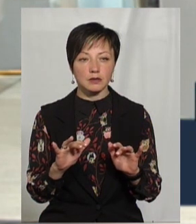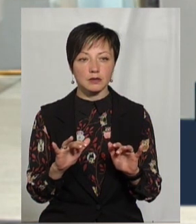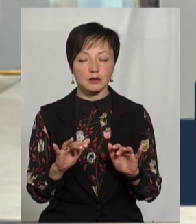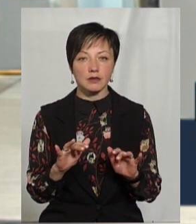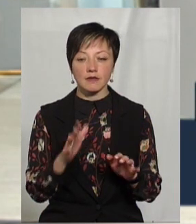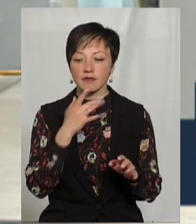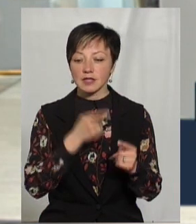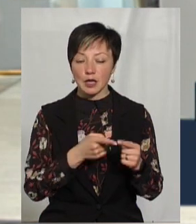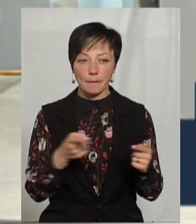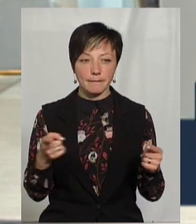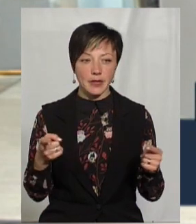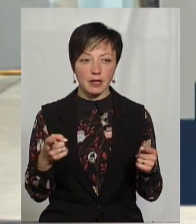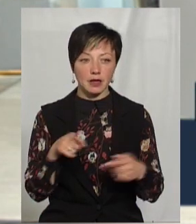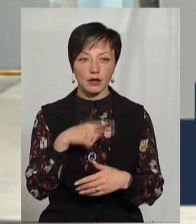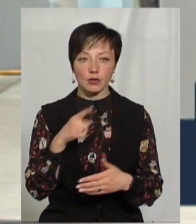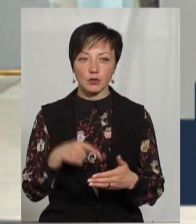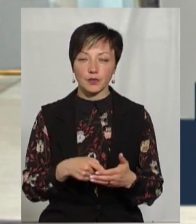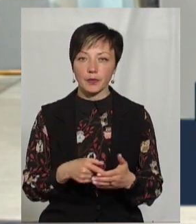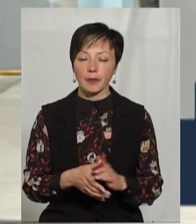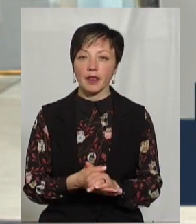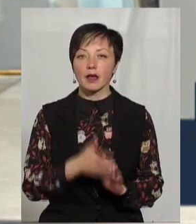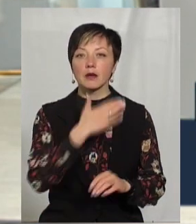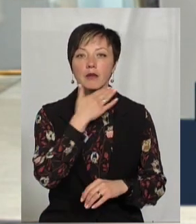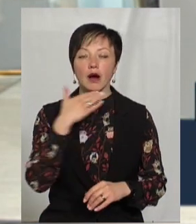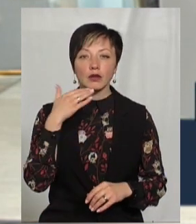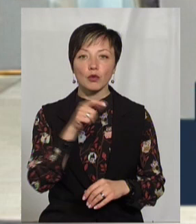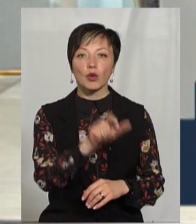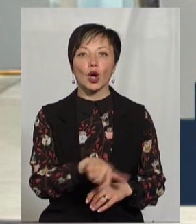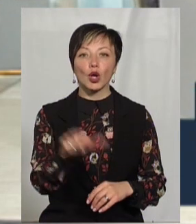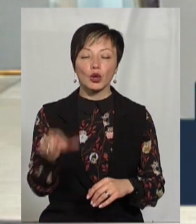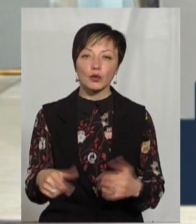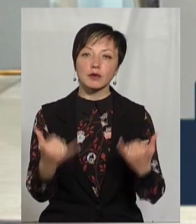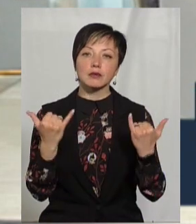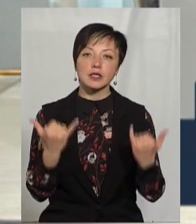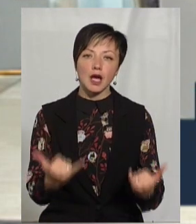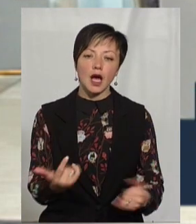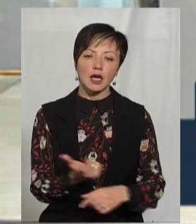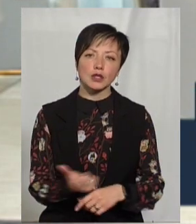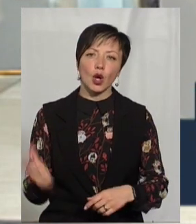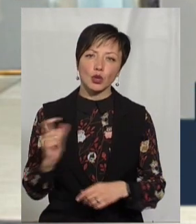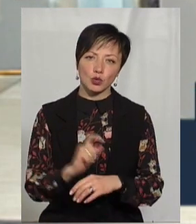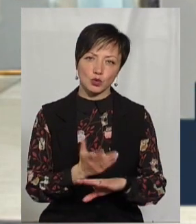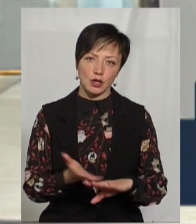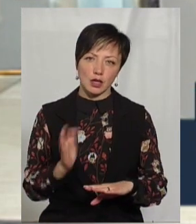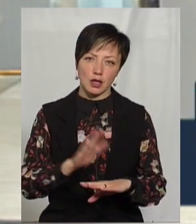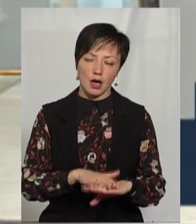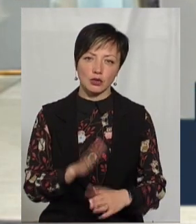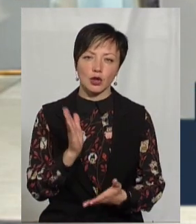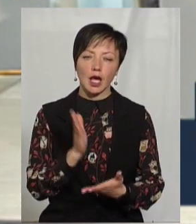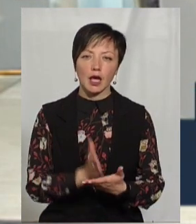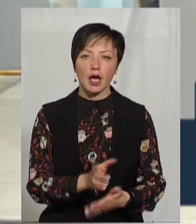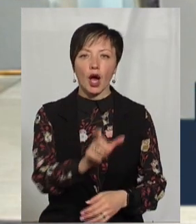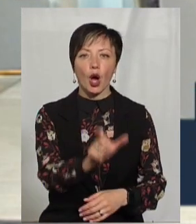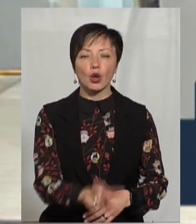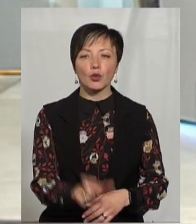в цей період? Багатьом людям зараз дуже тяжко. Є